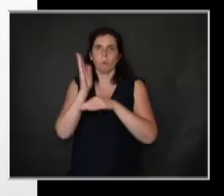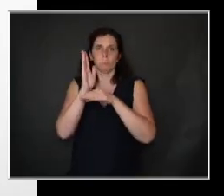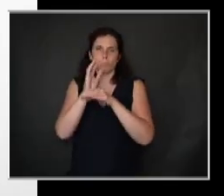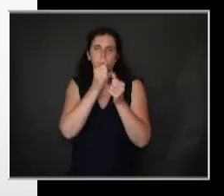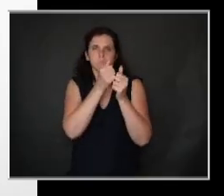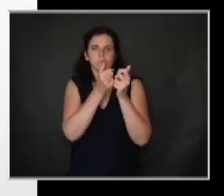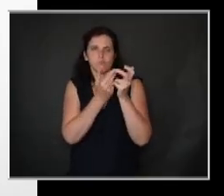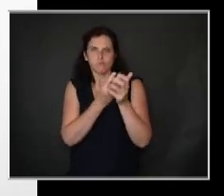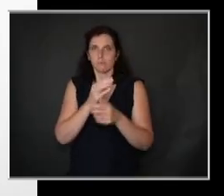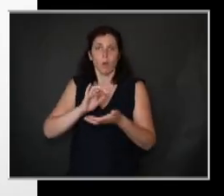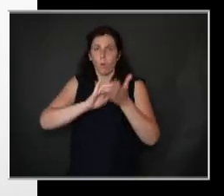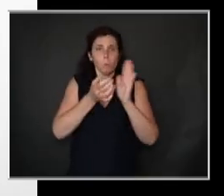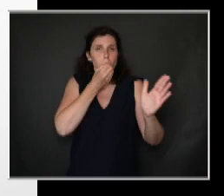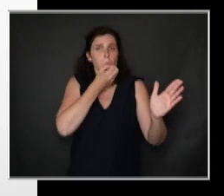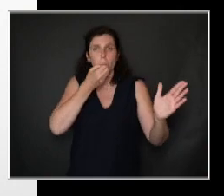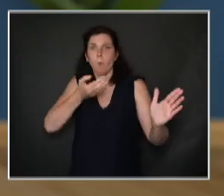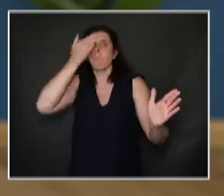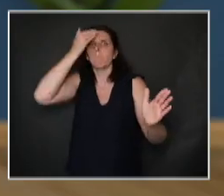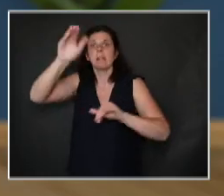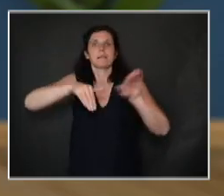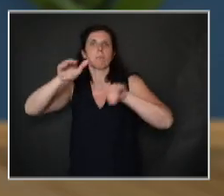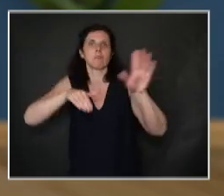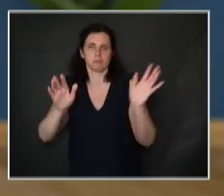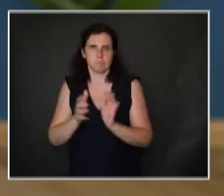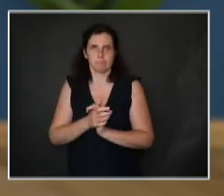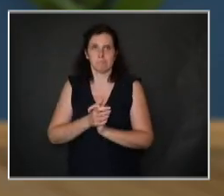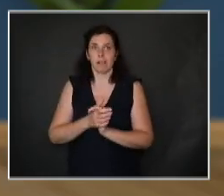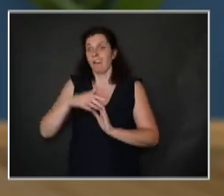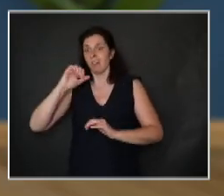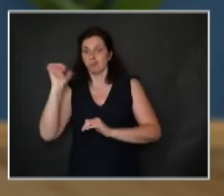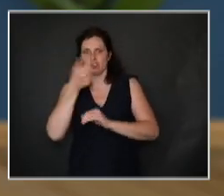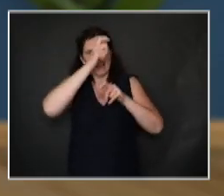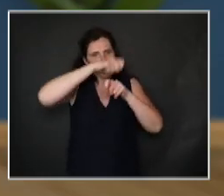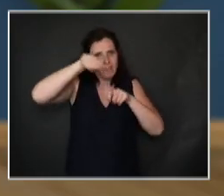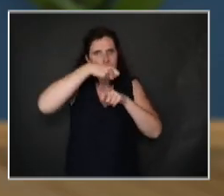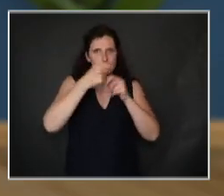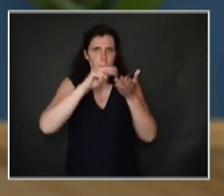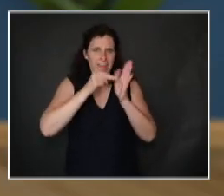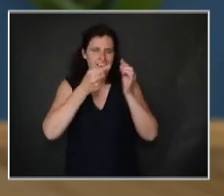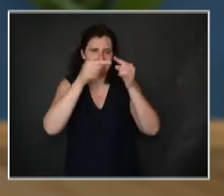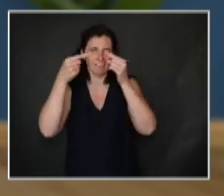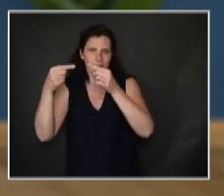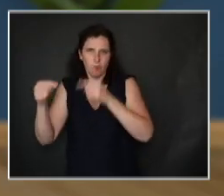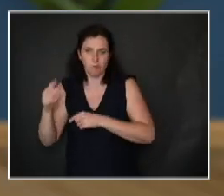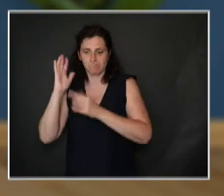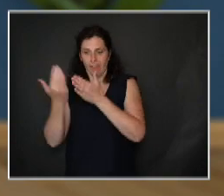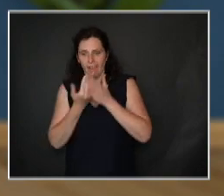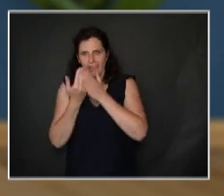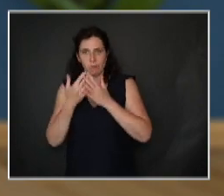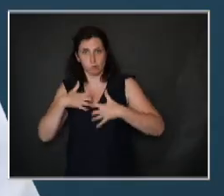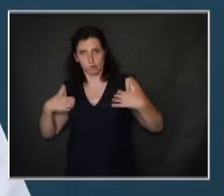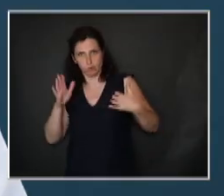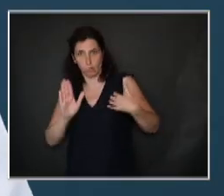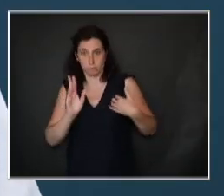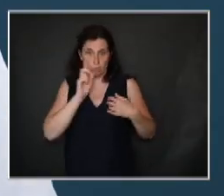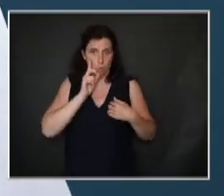quelques-unes. Hein. Elles sont toutes bonnes à condition qu'elles marchent. Toutes n'ont pas été évaluées de la même façon par des études scientifiques, parce que c'est parfois